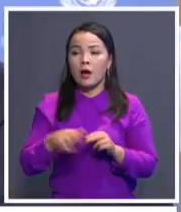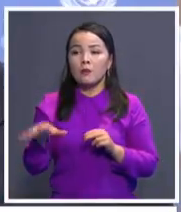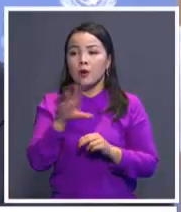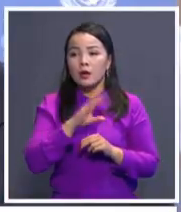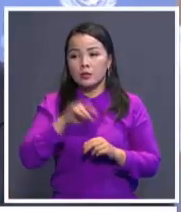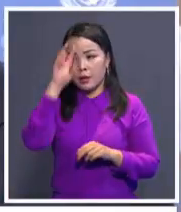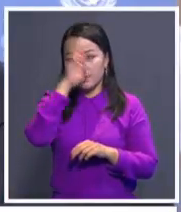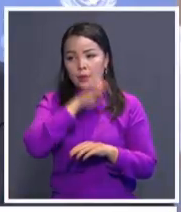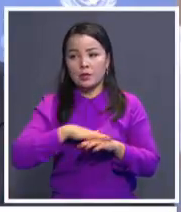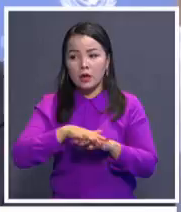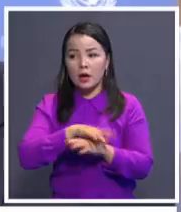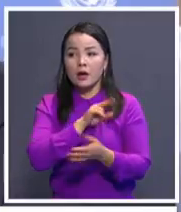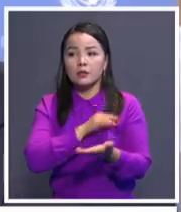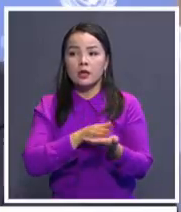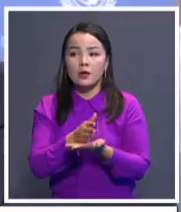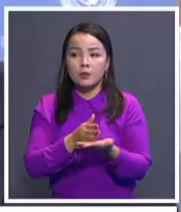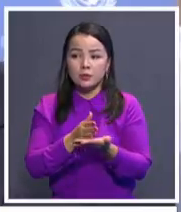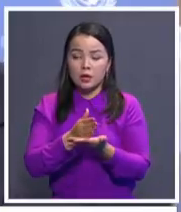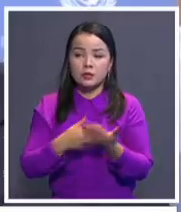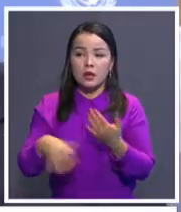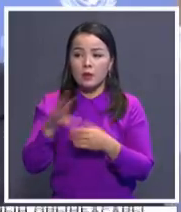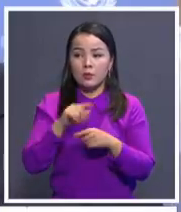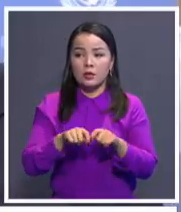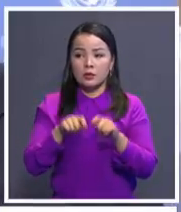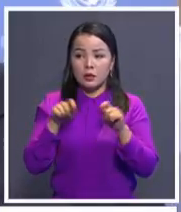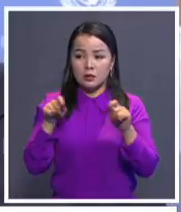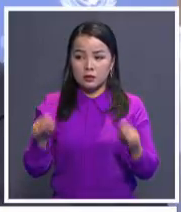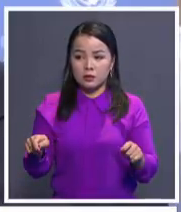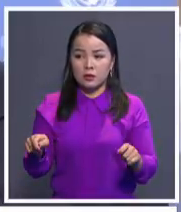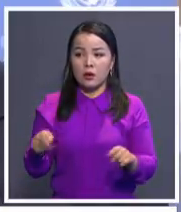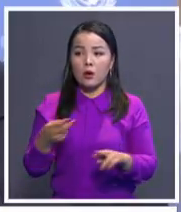барлық мемлекеттік қызметтерді алсақ,